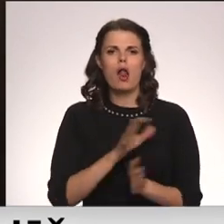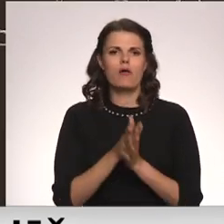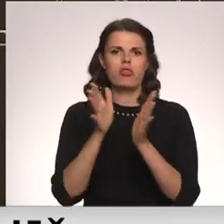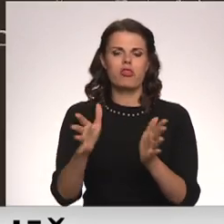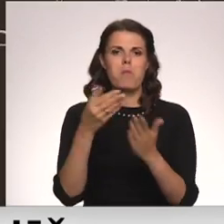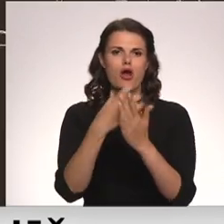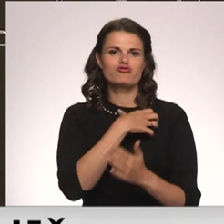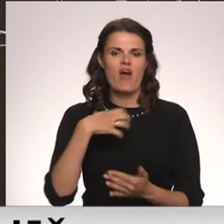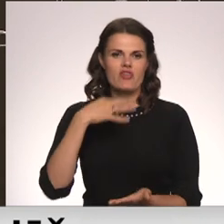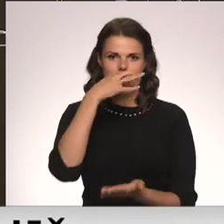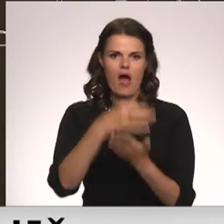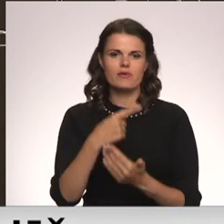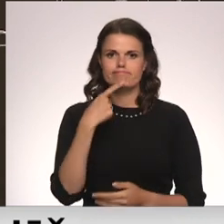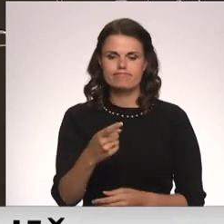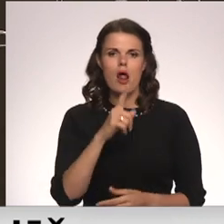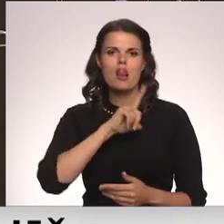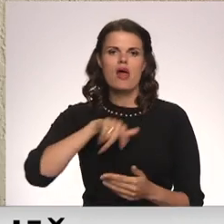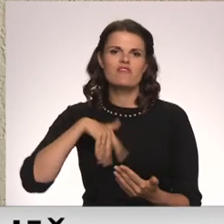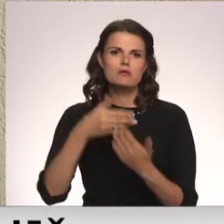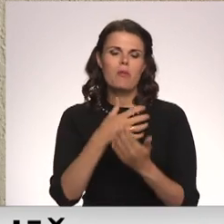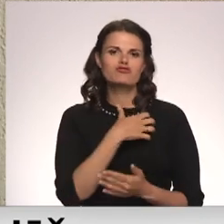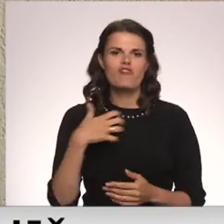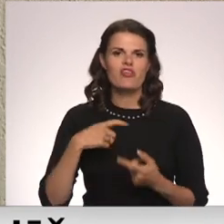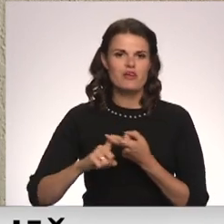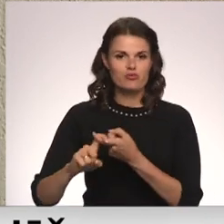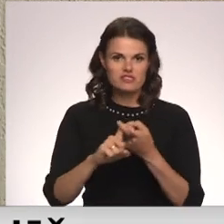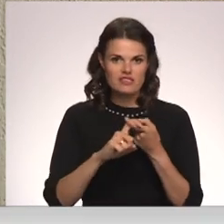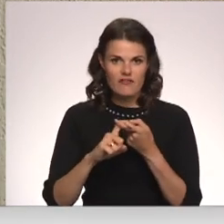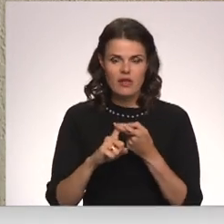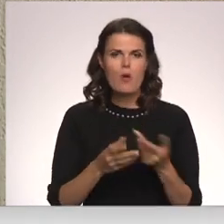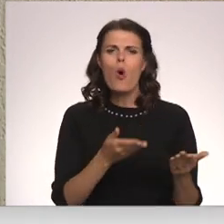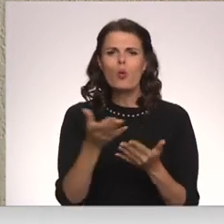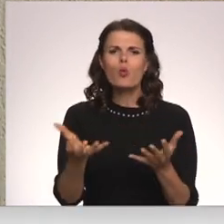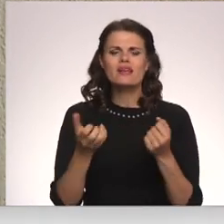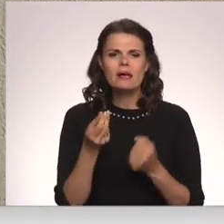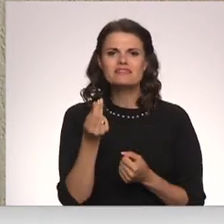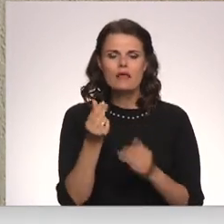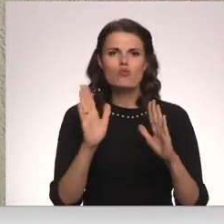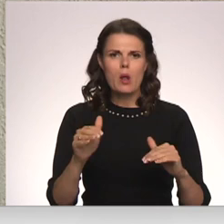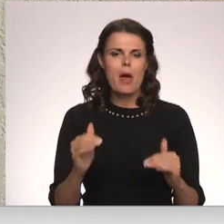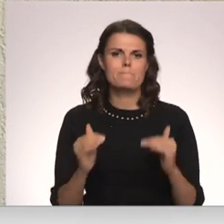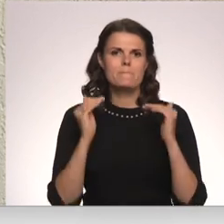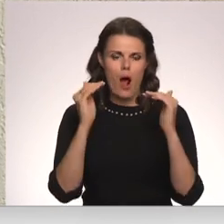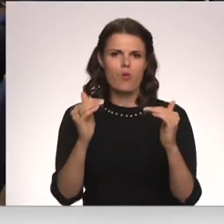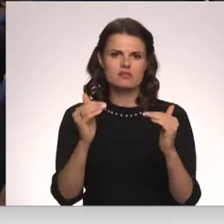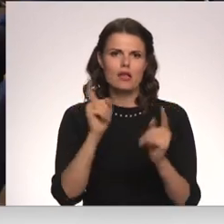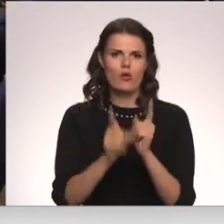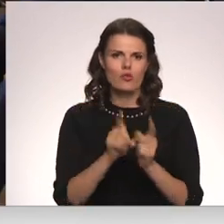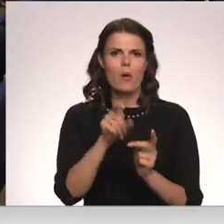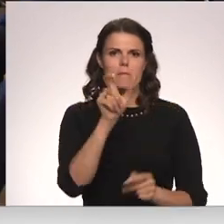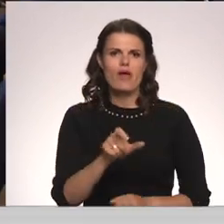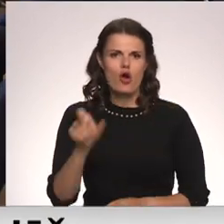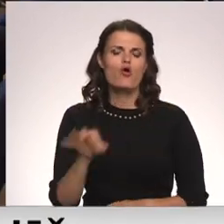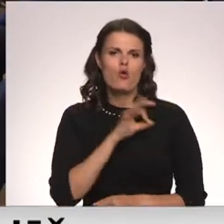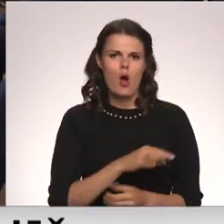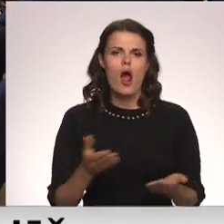atbildību, uzskata Latvijas pašvaldības savienībā. Kur ņems resursus, lai paaugstinātu pedagogu atalgojumu?